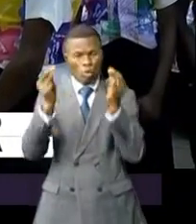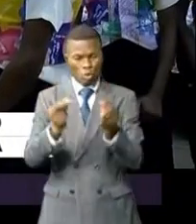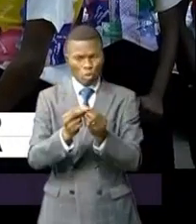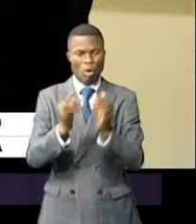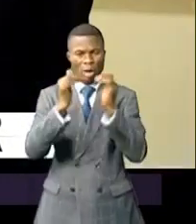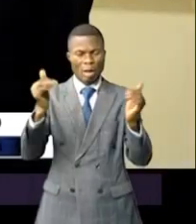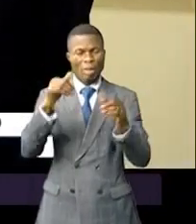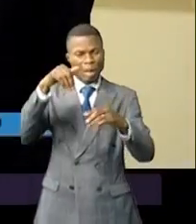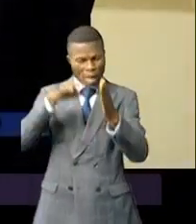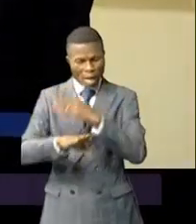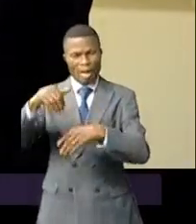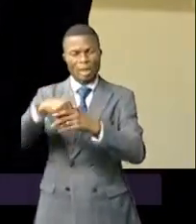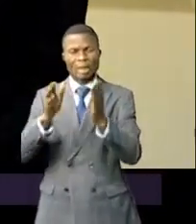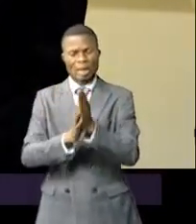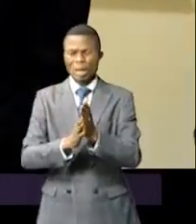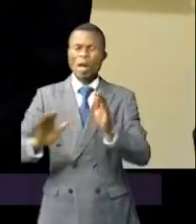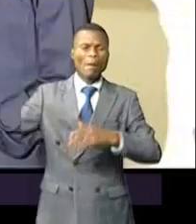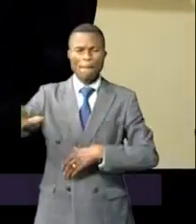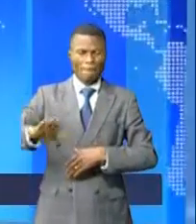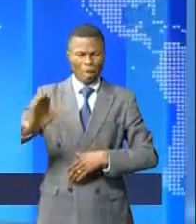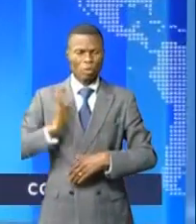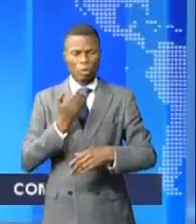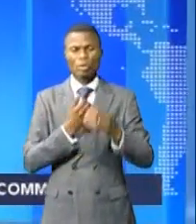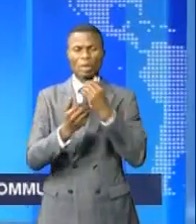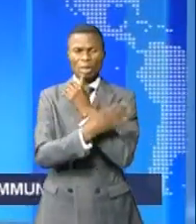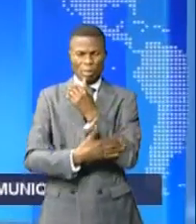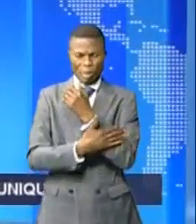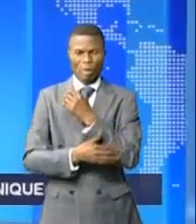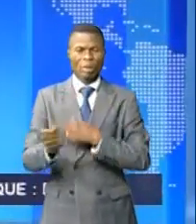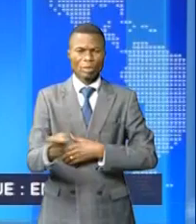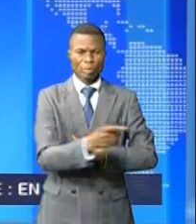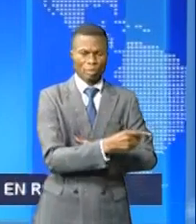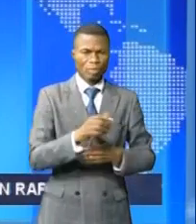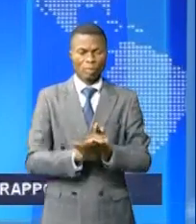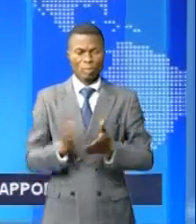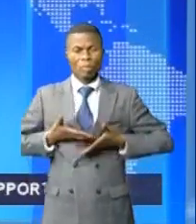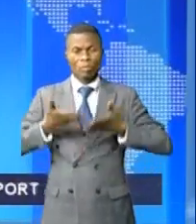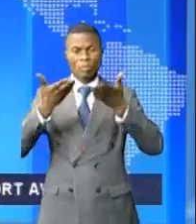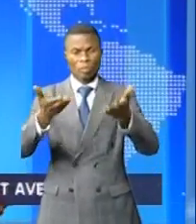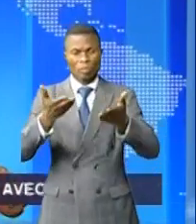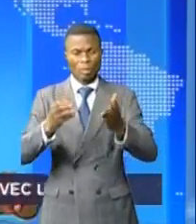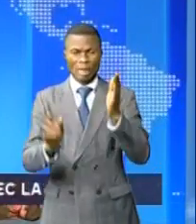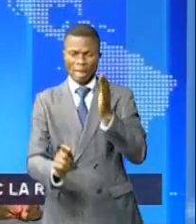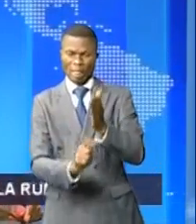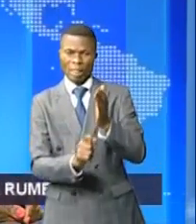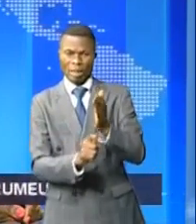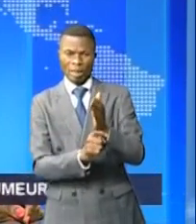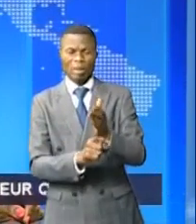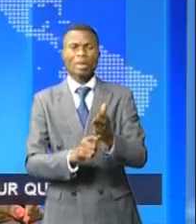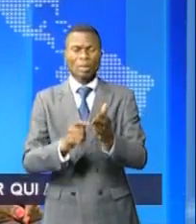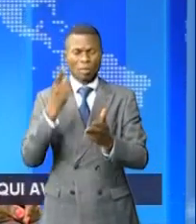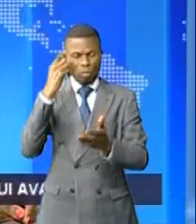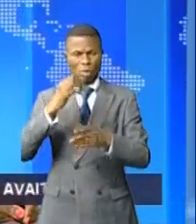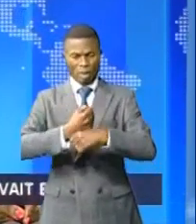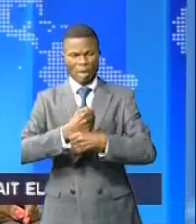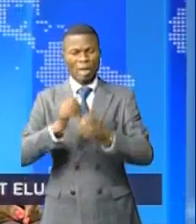paix dans les écoles atteindre tous les coins de la RDC. De suggestions et de stratégies pour assurer la